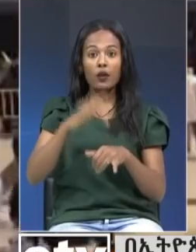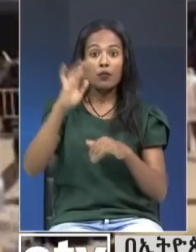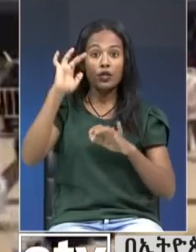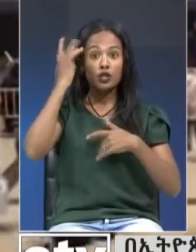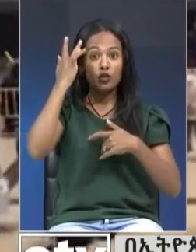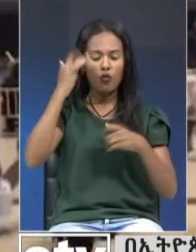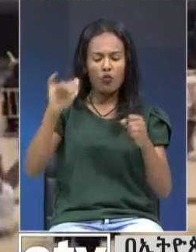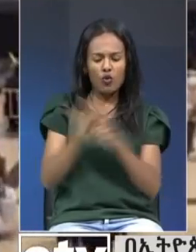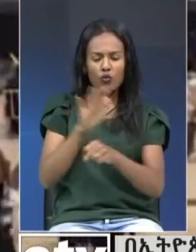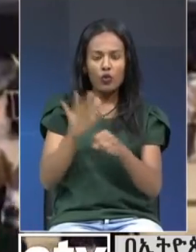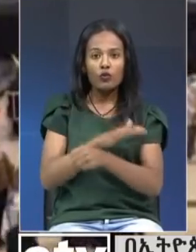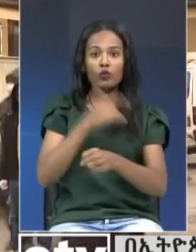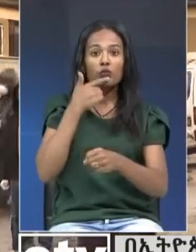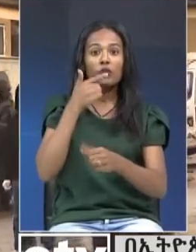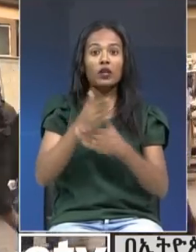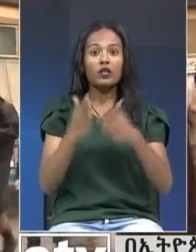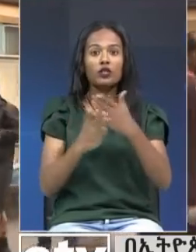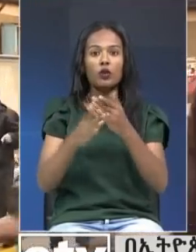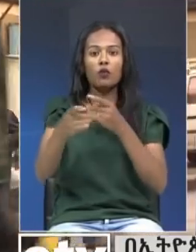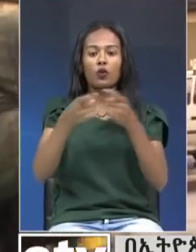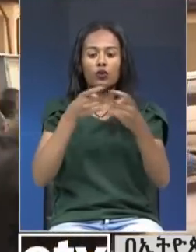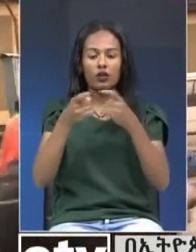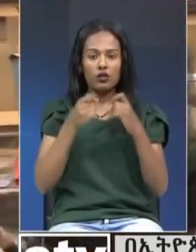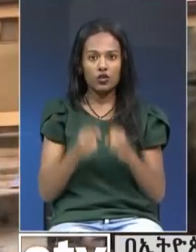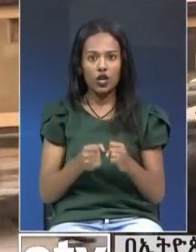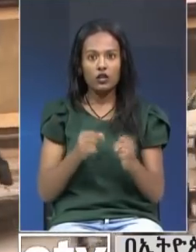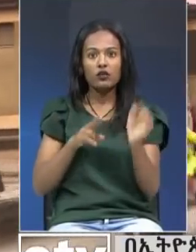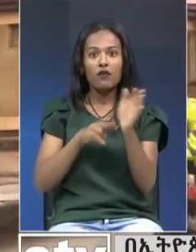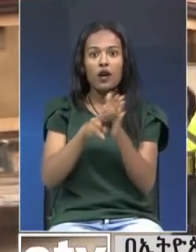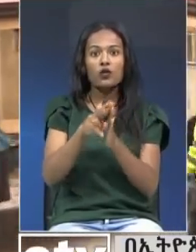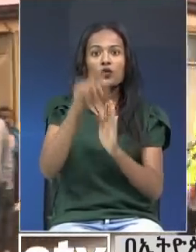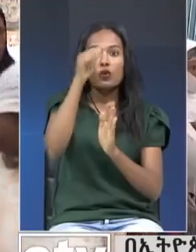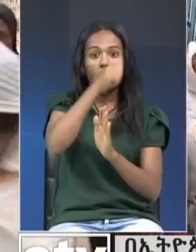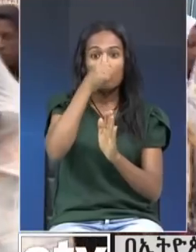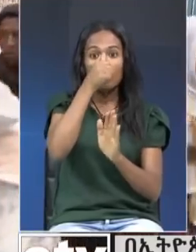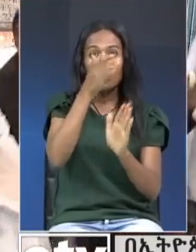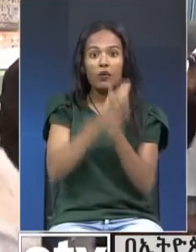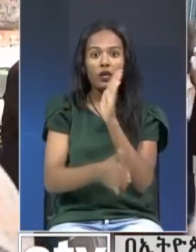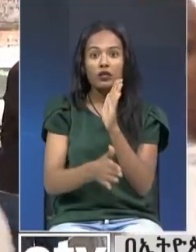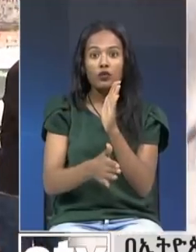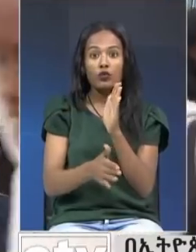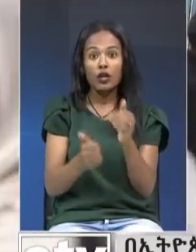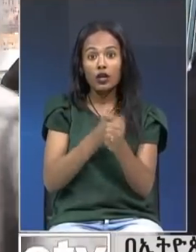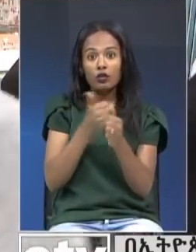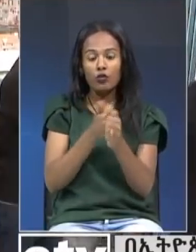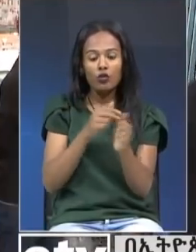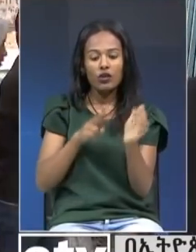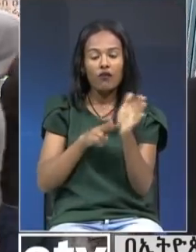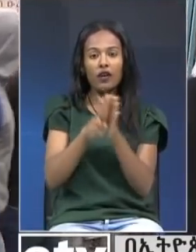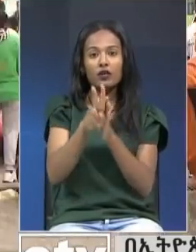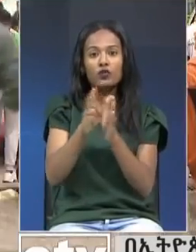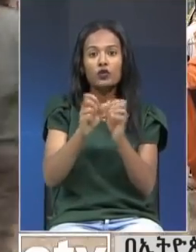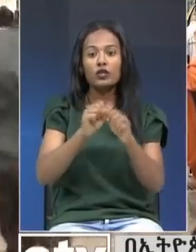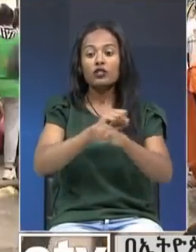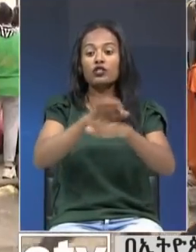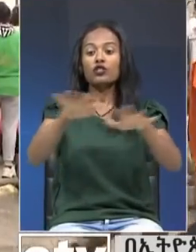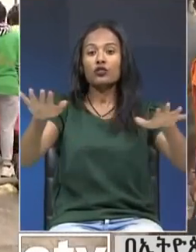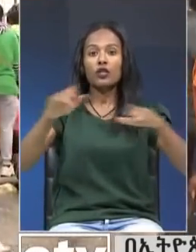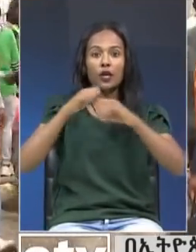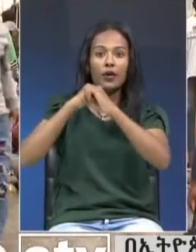ለሙሉ በሚባል ደረጃ መቆጣጠር ችላለች። ቫይረሱ በኢትዮጵያ መከሰቱን ተከትሎ ታዲያ የቫይረሱን ስርጭት